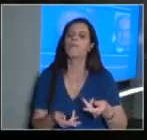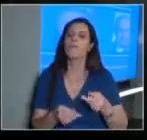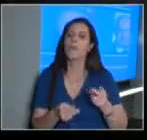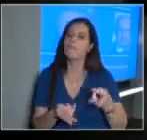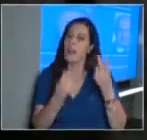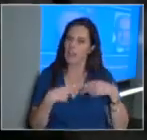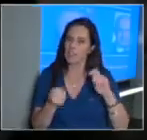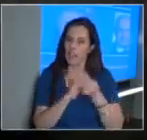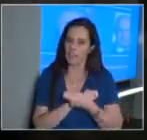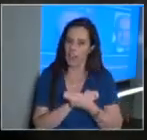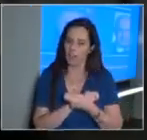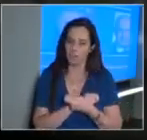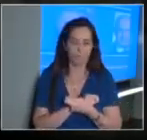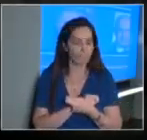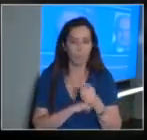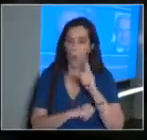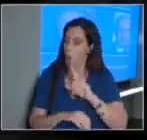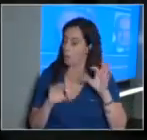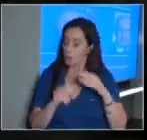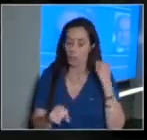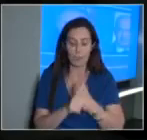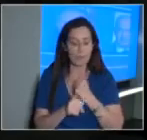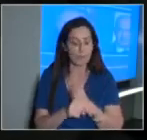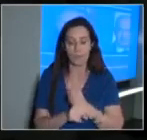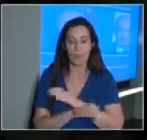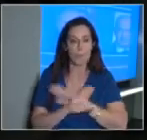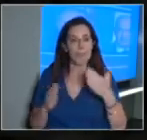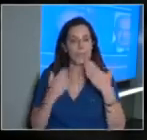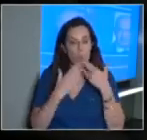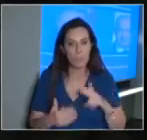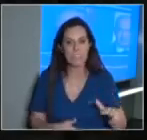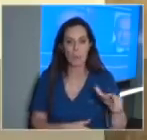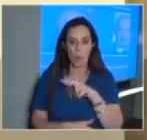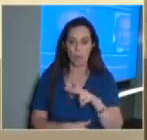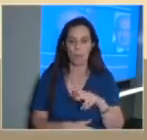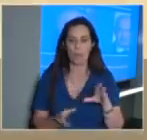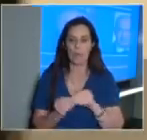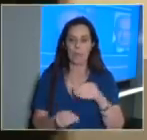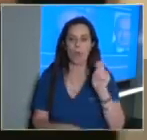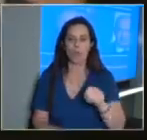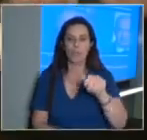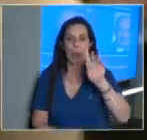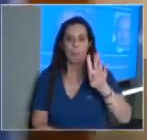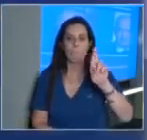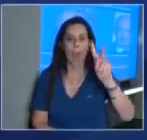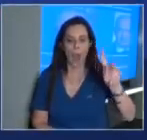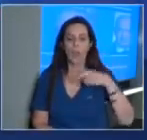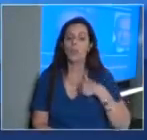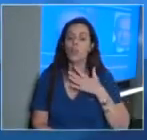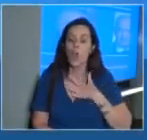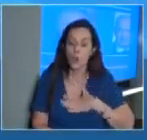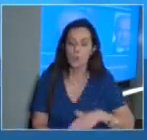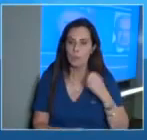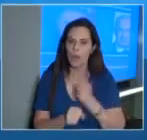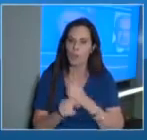חלק מאותה הפיכה שיפוטית לא לגיטימית, שנעשתה ללא דיון ציבורי. על ידי אהרון ברק ואחר כך ממשיכי דרכו. אנחנו רוצים